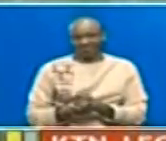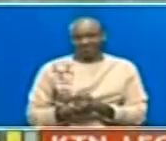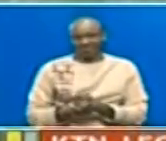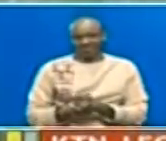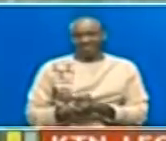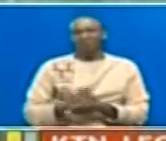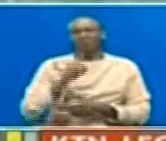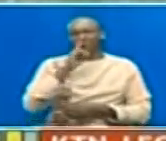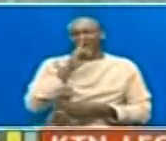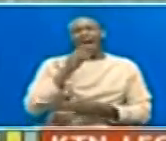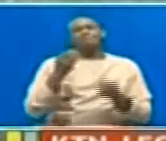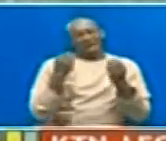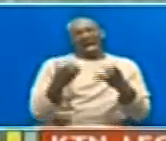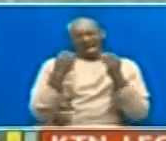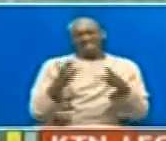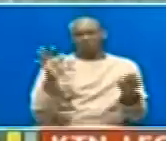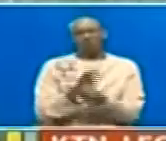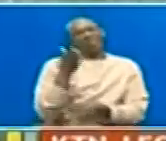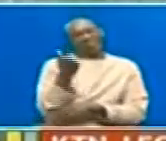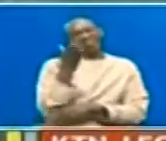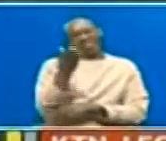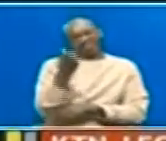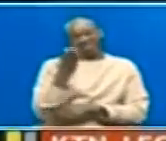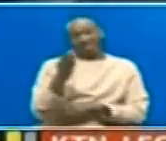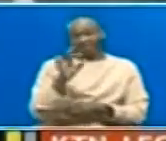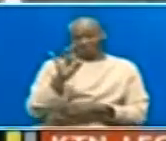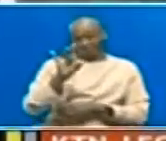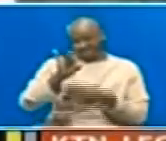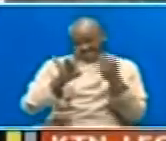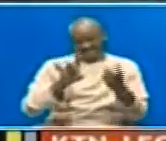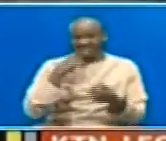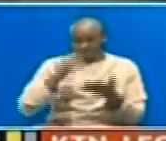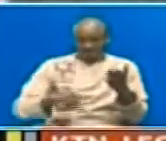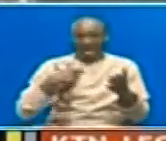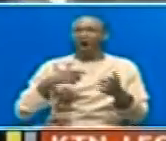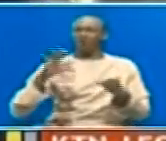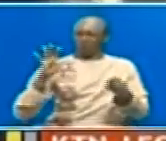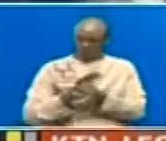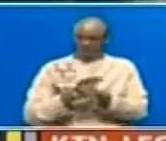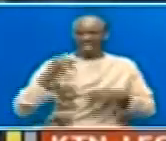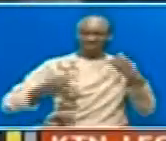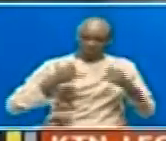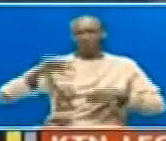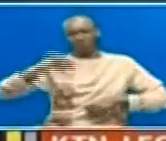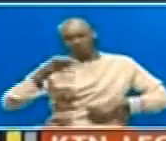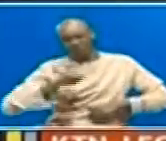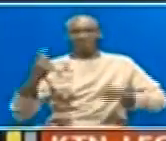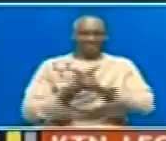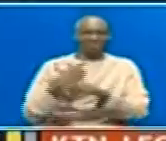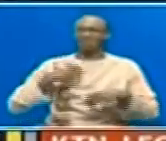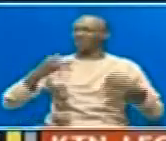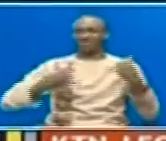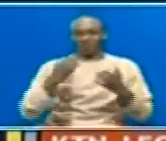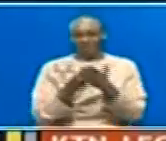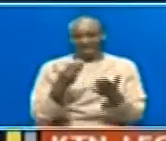Harufu ya pesa imewavutia watu na shughuli mbalimbali mjini Voi. Maeneo ya burudani yamefurika makahaba, huku baadhi ya waliolipwa